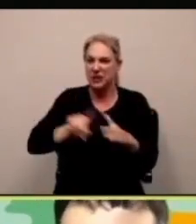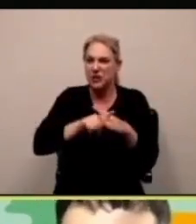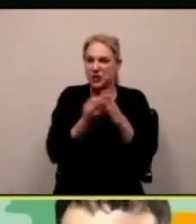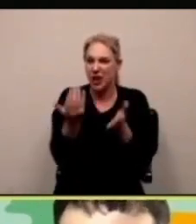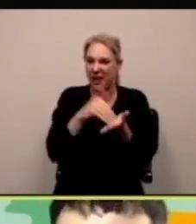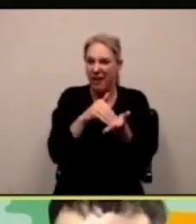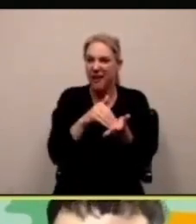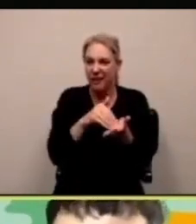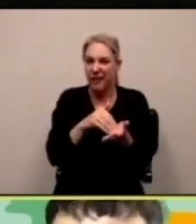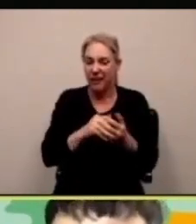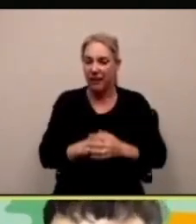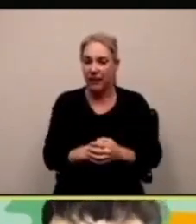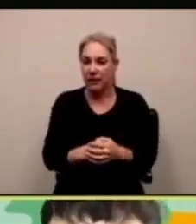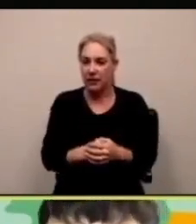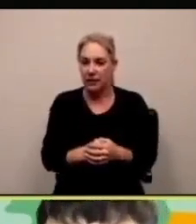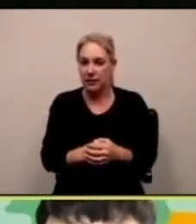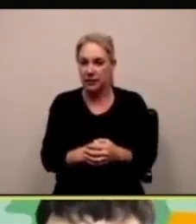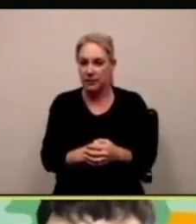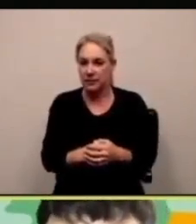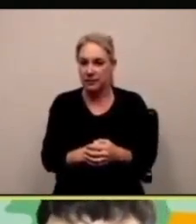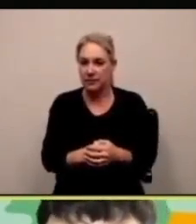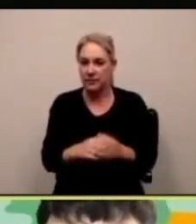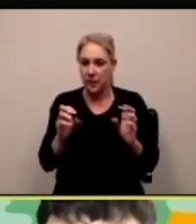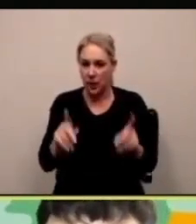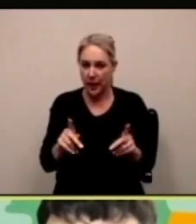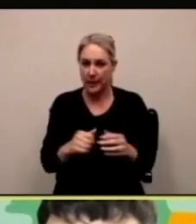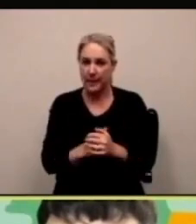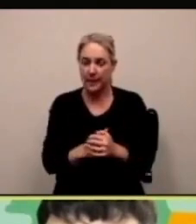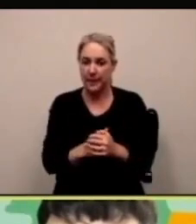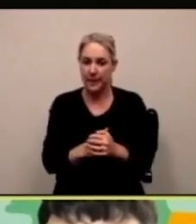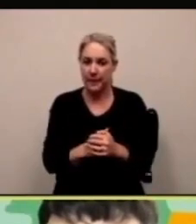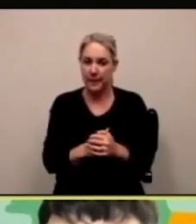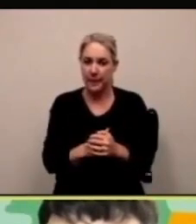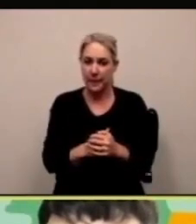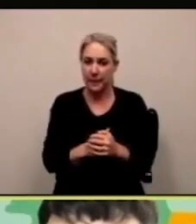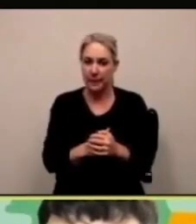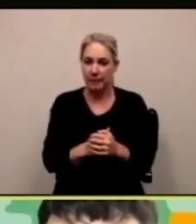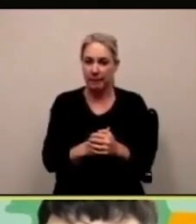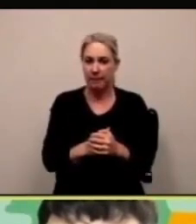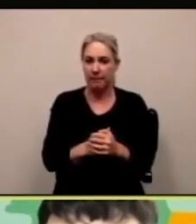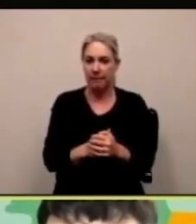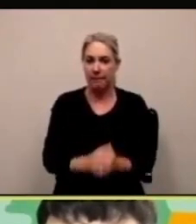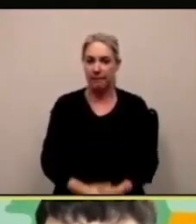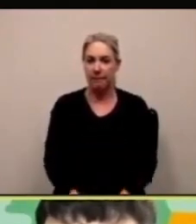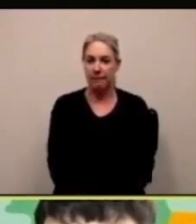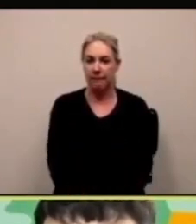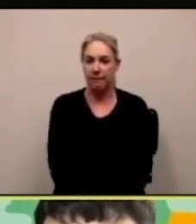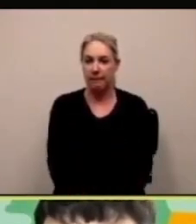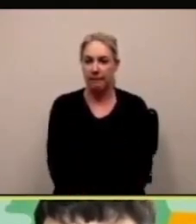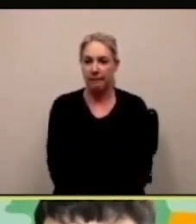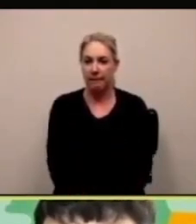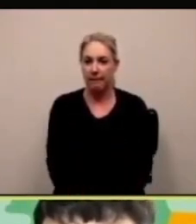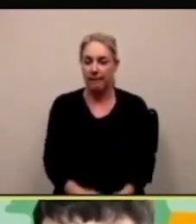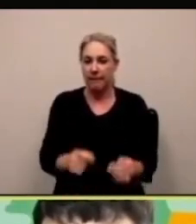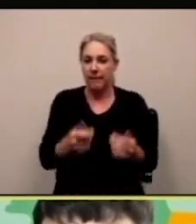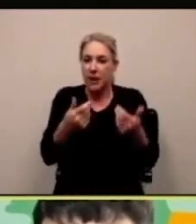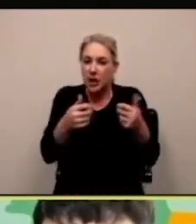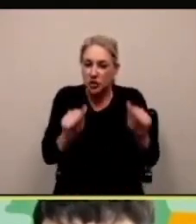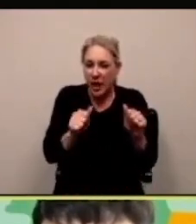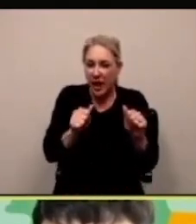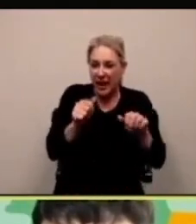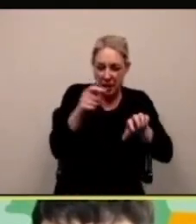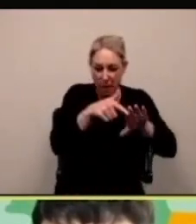台ができます例えばですがこちらであの星までにあとボールが届くようにさせたいとちょっと失敗ですねやり直し